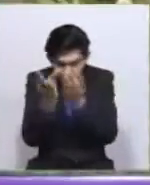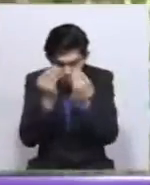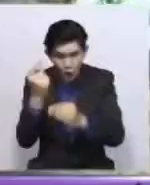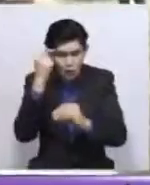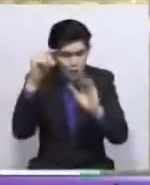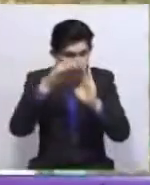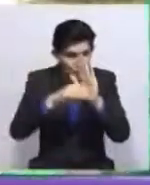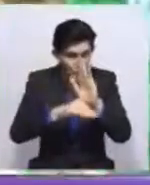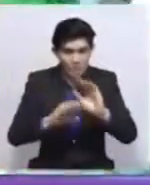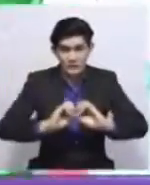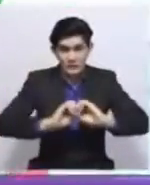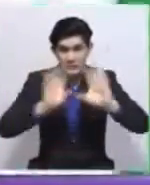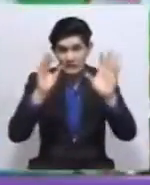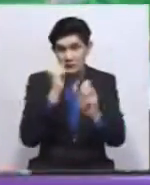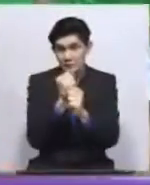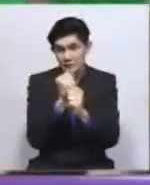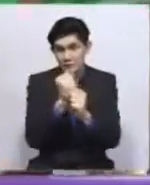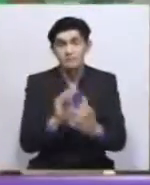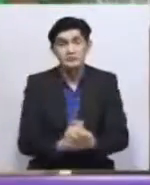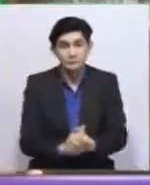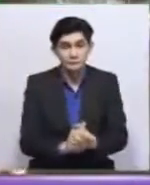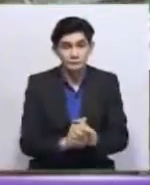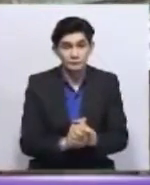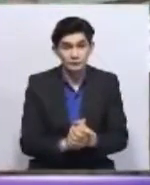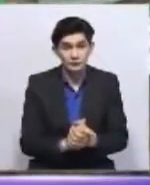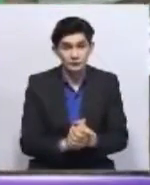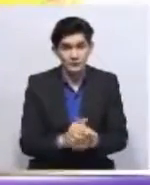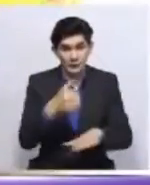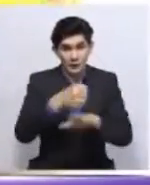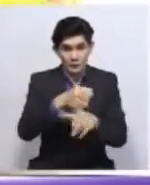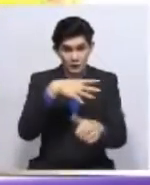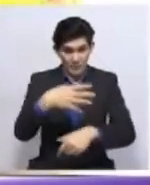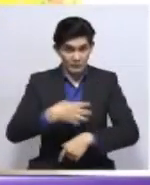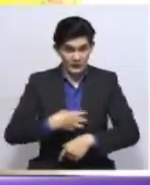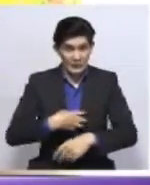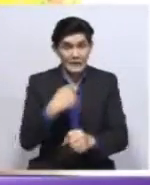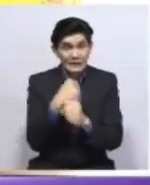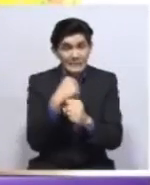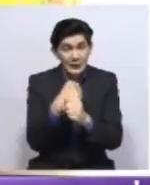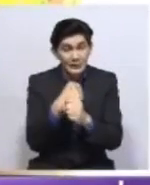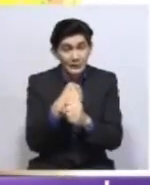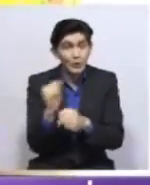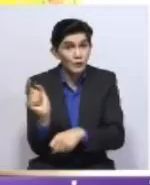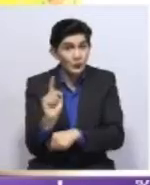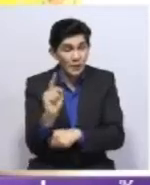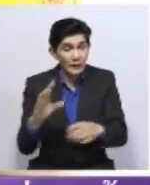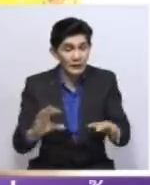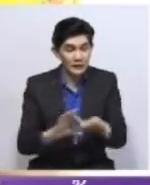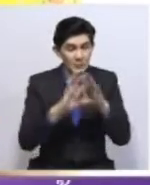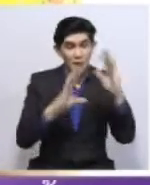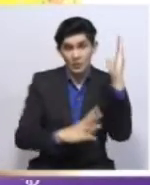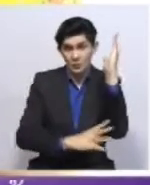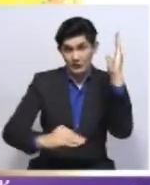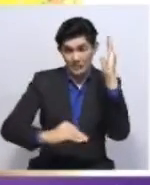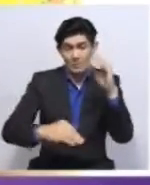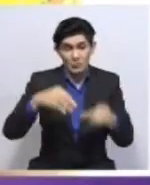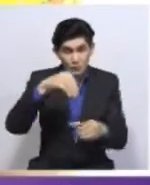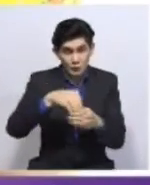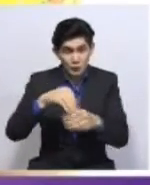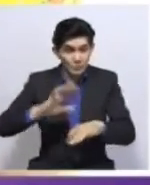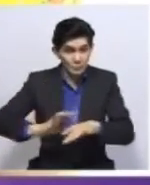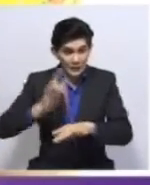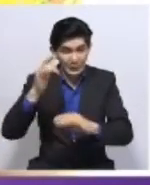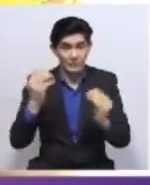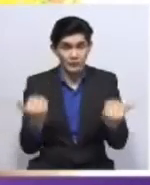นการผลิตที่ชัดเจน ถ้าเราต้องการที่เป็นผู้นำนะครับในเรื่องของการผลิตมันสำปะหลังนะครับหรือว่า